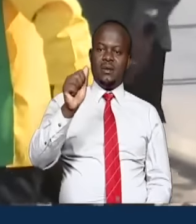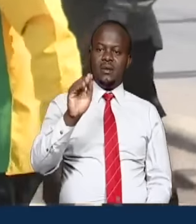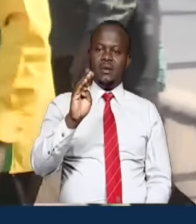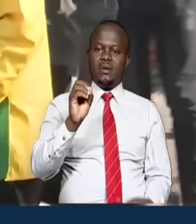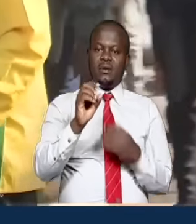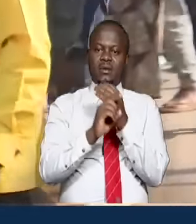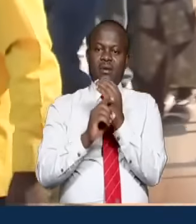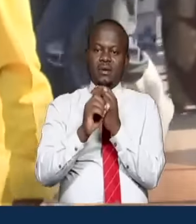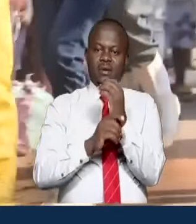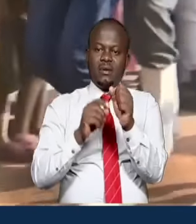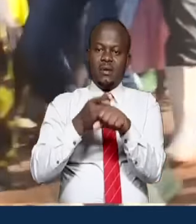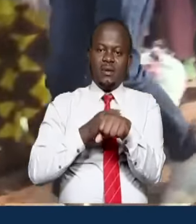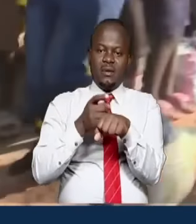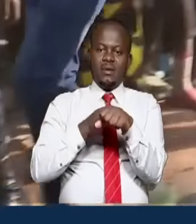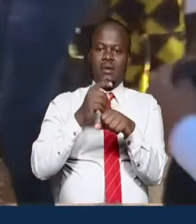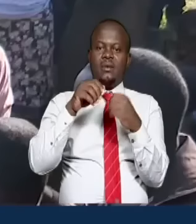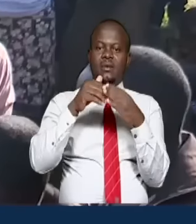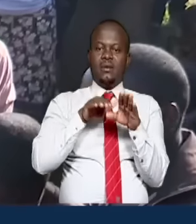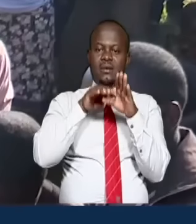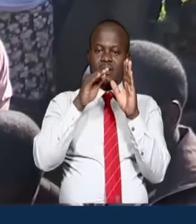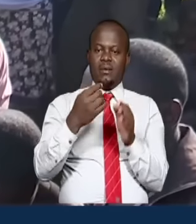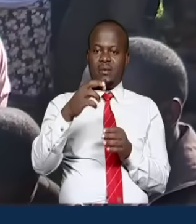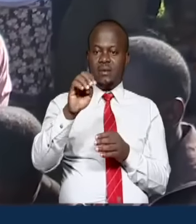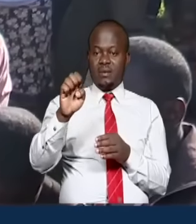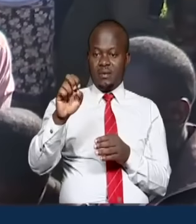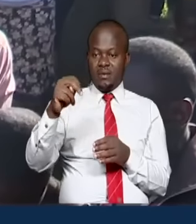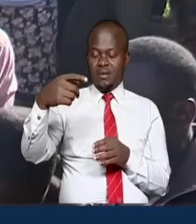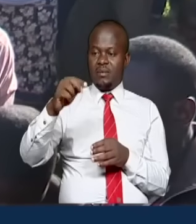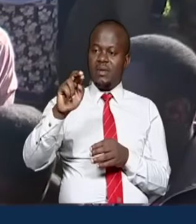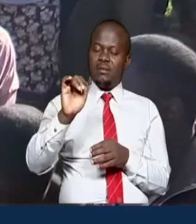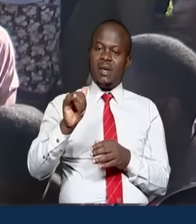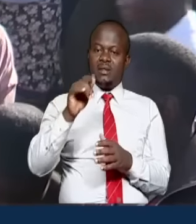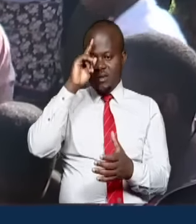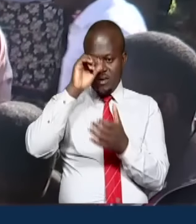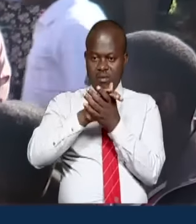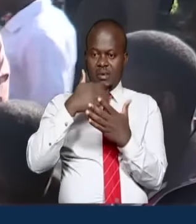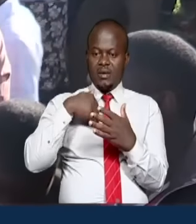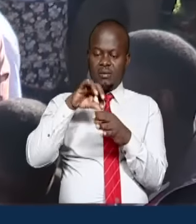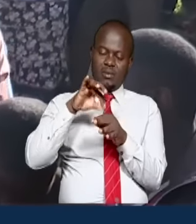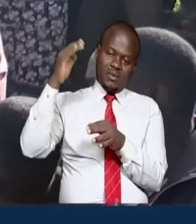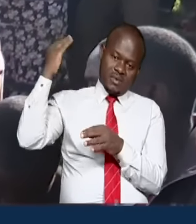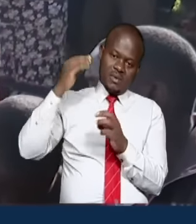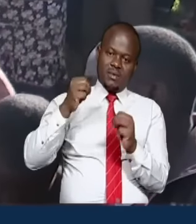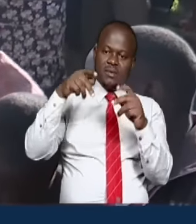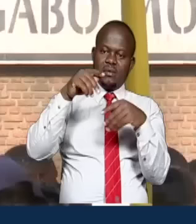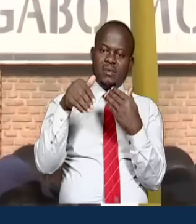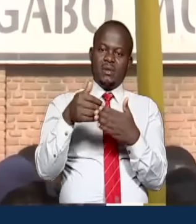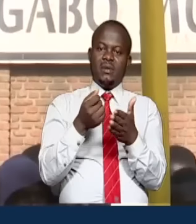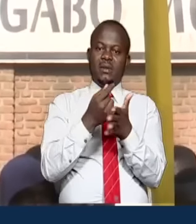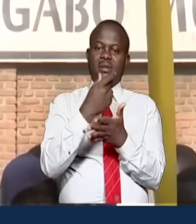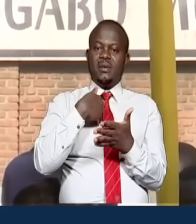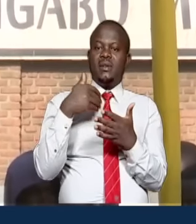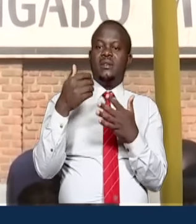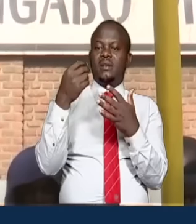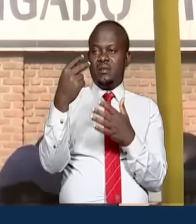ka Musanze. Abarwanashyaka ba Green Party babwiye abaturage ko icyizere babagiriye mu matora aheruka y'abadepite cyatumye bagira